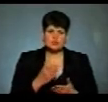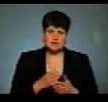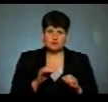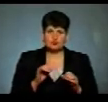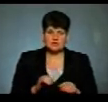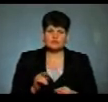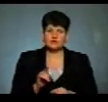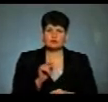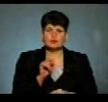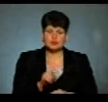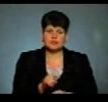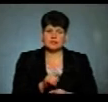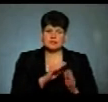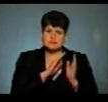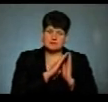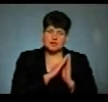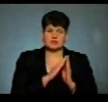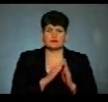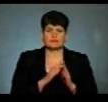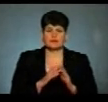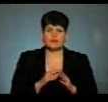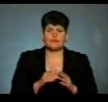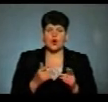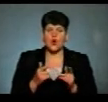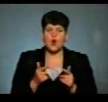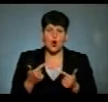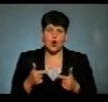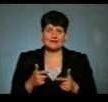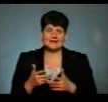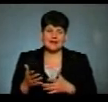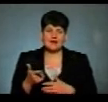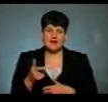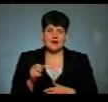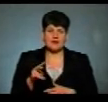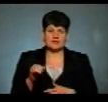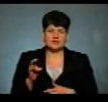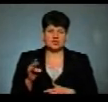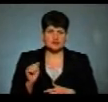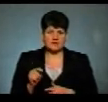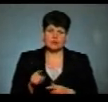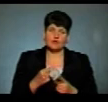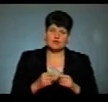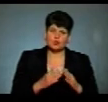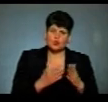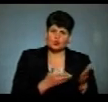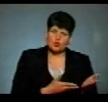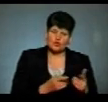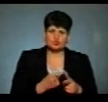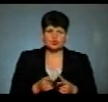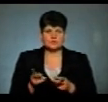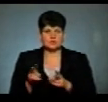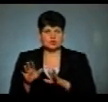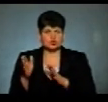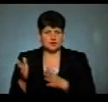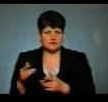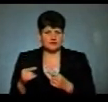щоб вони ночували в готелі Галичина. Чи зараз налагодили якось цей процес, чи вони повертаються додому, чи перебувають десь